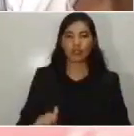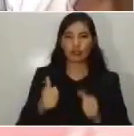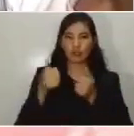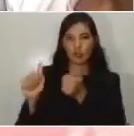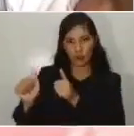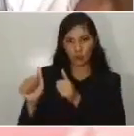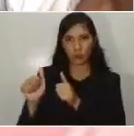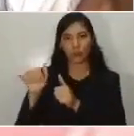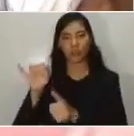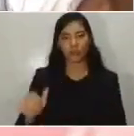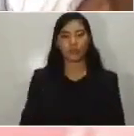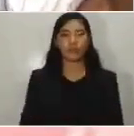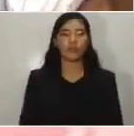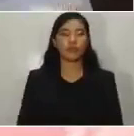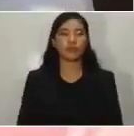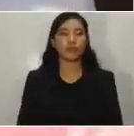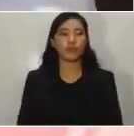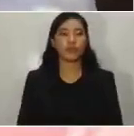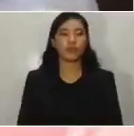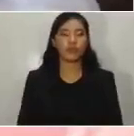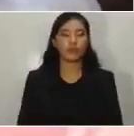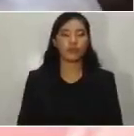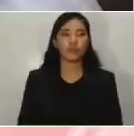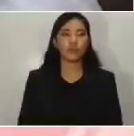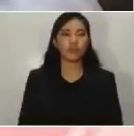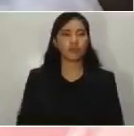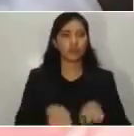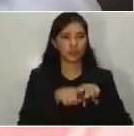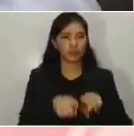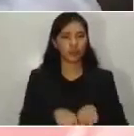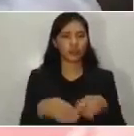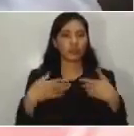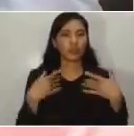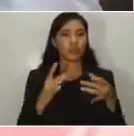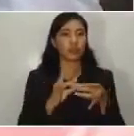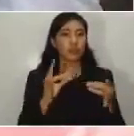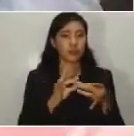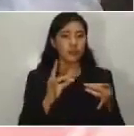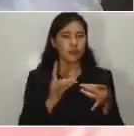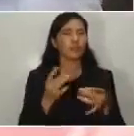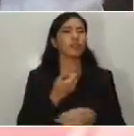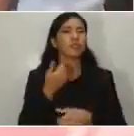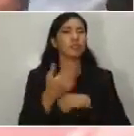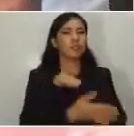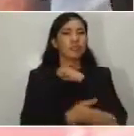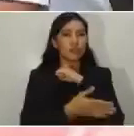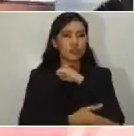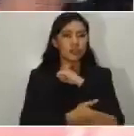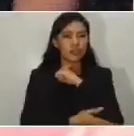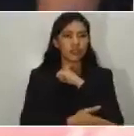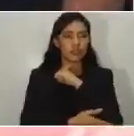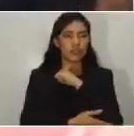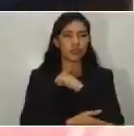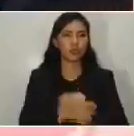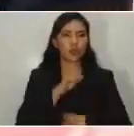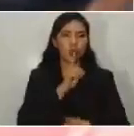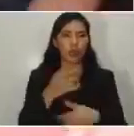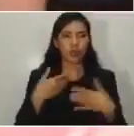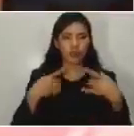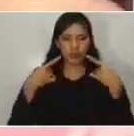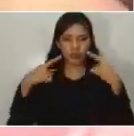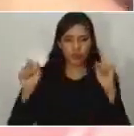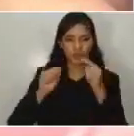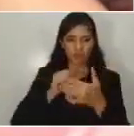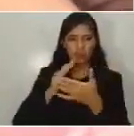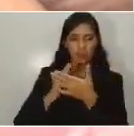400 to 600 patients. At nakita nga na kapag binigay yung AstraZeneca na first dose, tapos Pfizer yung second dose, mataas din yung kanyang